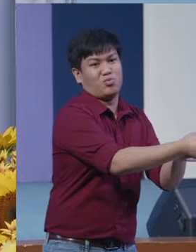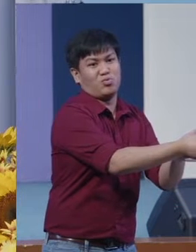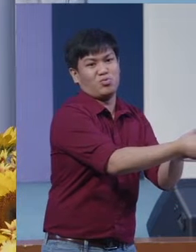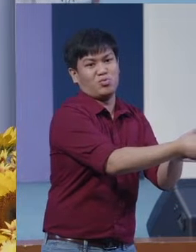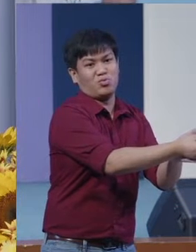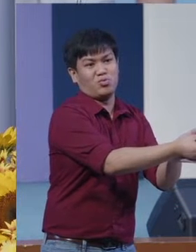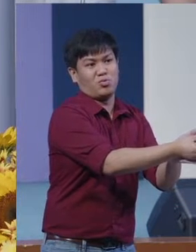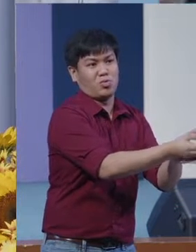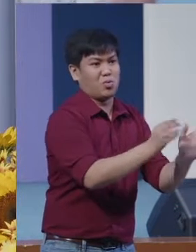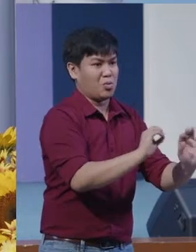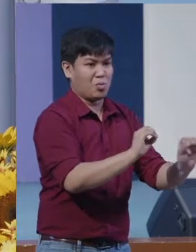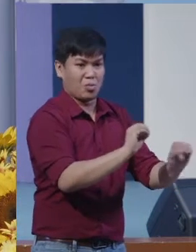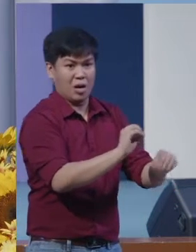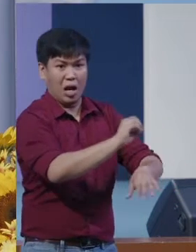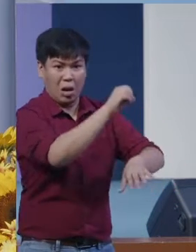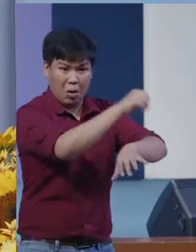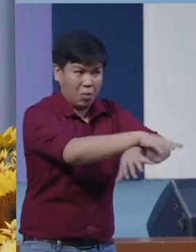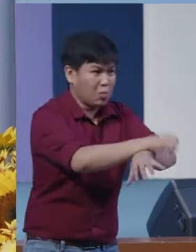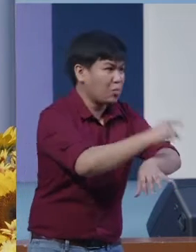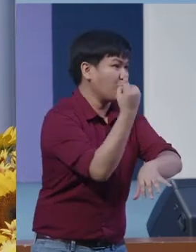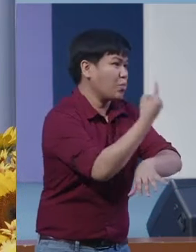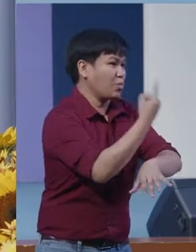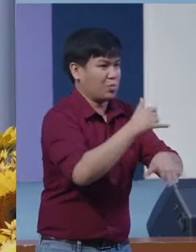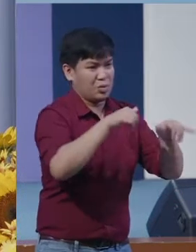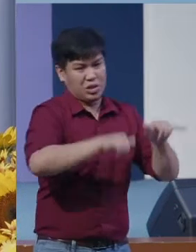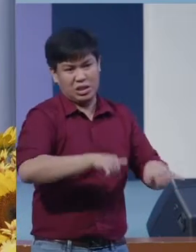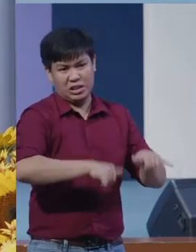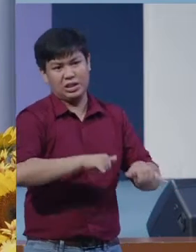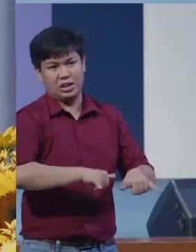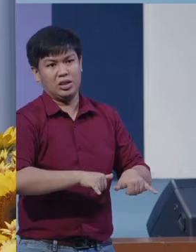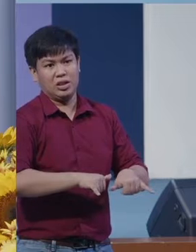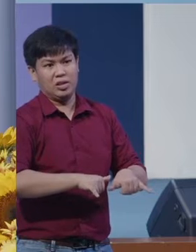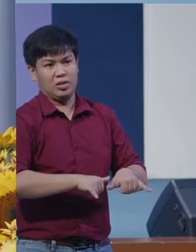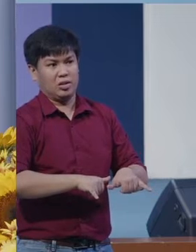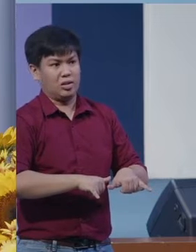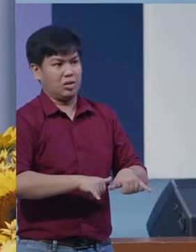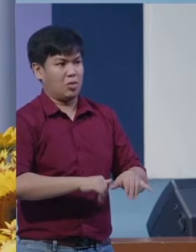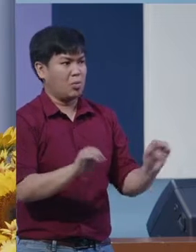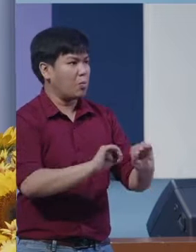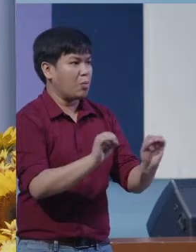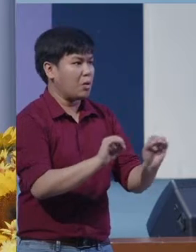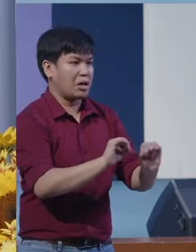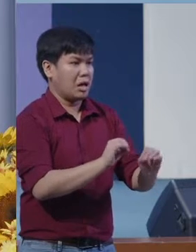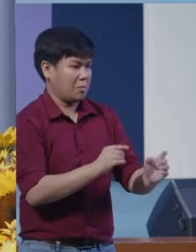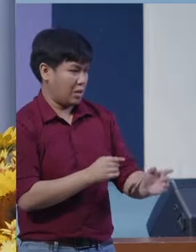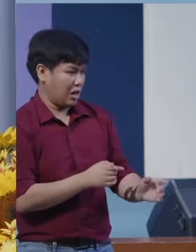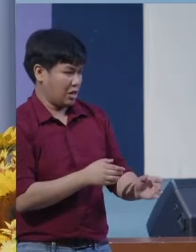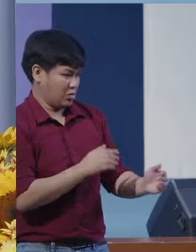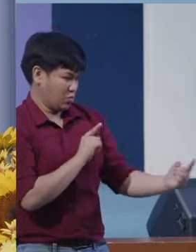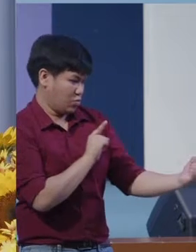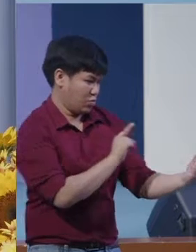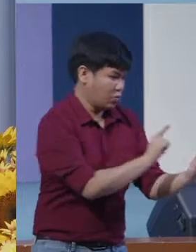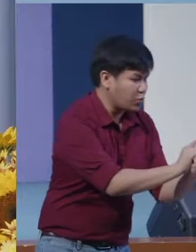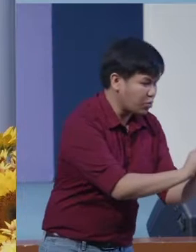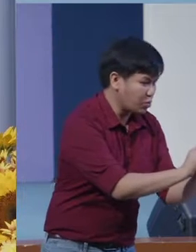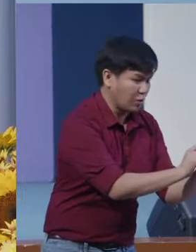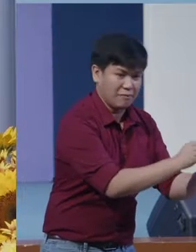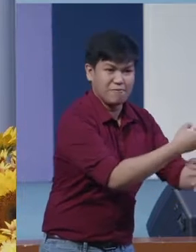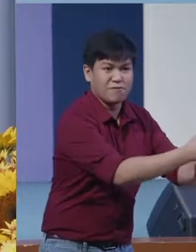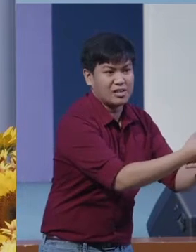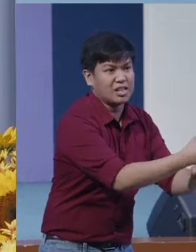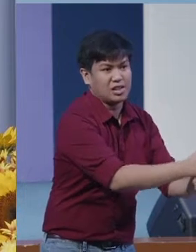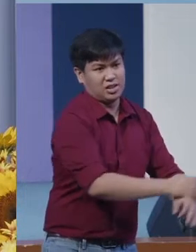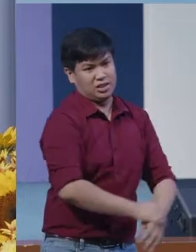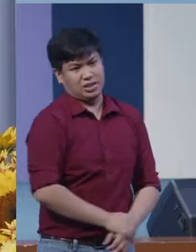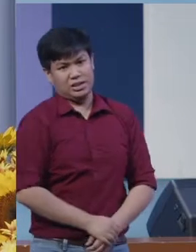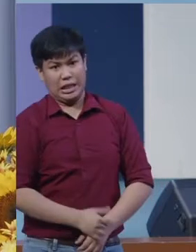yung kapatid na yon. Kasi hindi niyo pa ibinabalik sa pananampalataya yung kapatid na yon.